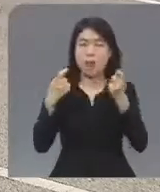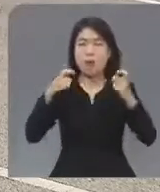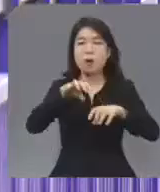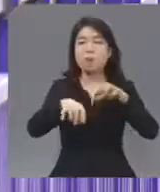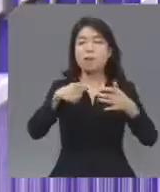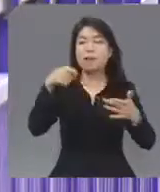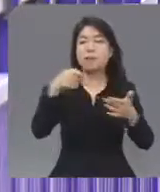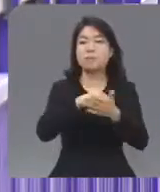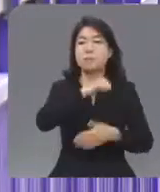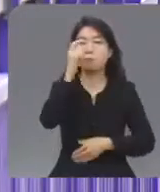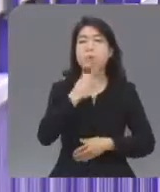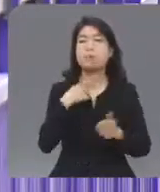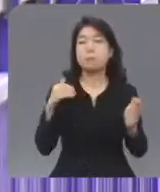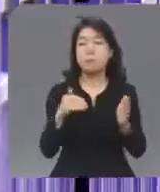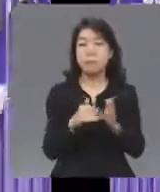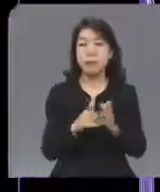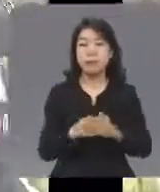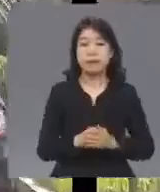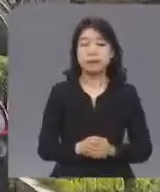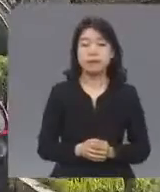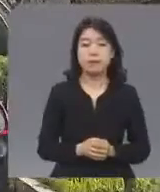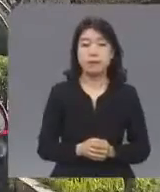관광마을로 선정됐습니다.